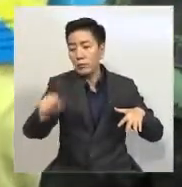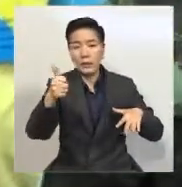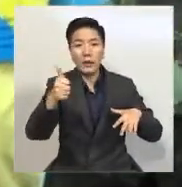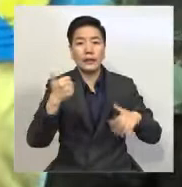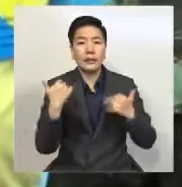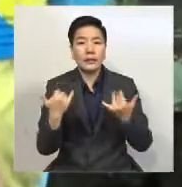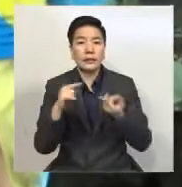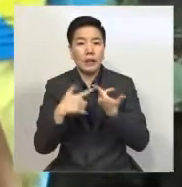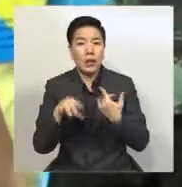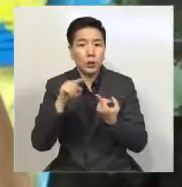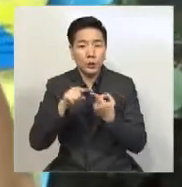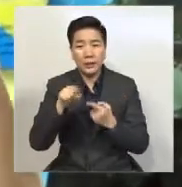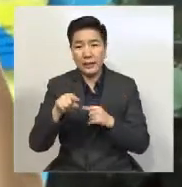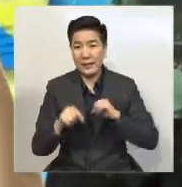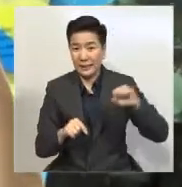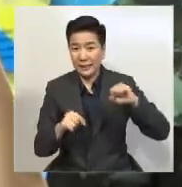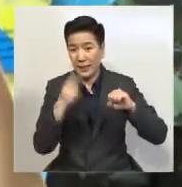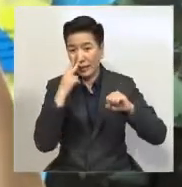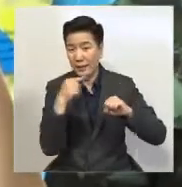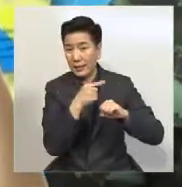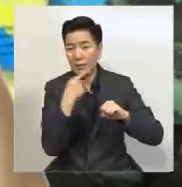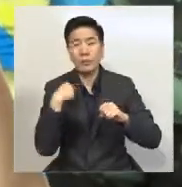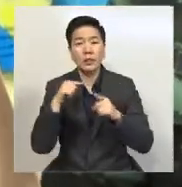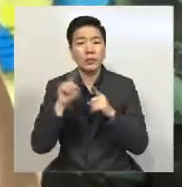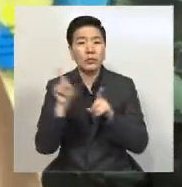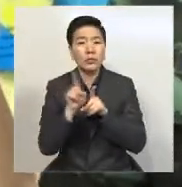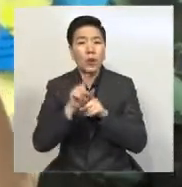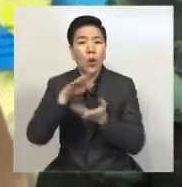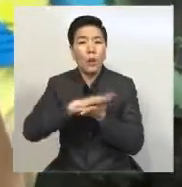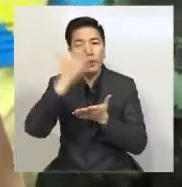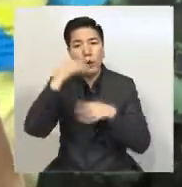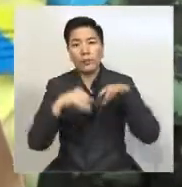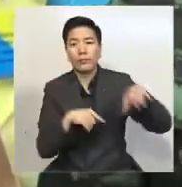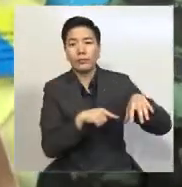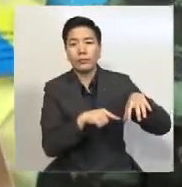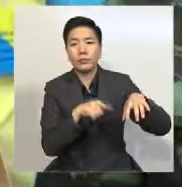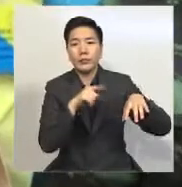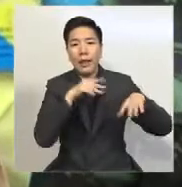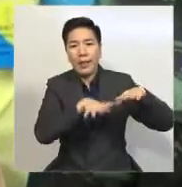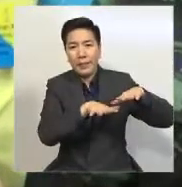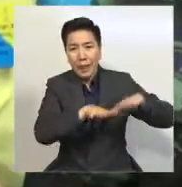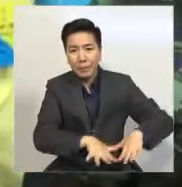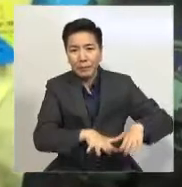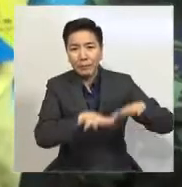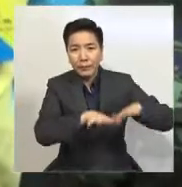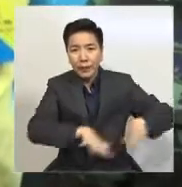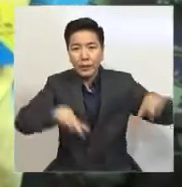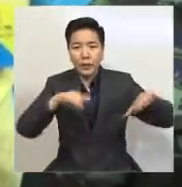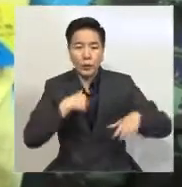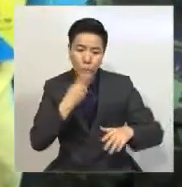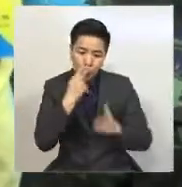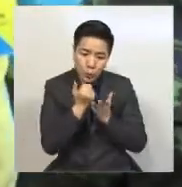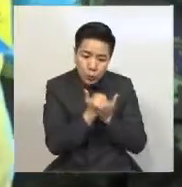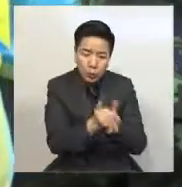วก็ตรงจุดทางฝั่งซ้ายมือของผมนั้นก็จะเป็นจุดโรงเรียนคนตาบอดซึ่งเป็นจุดรุ่มต่ำเราก็จะเข้าไปช่วยดู